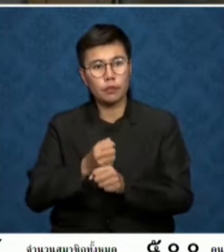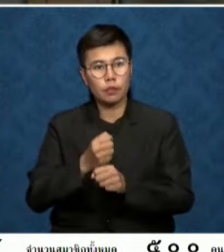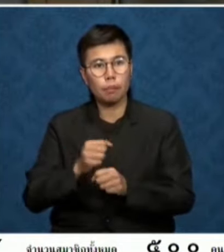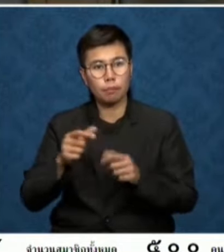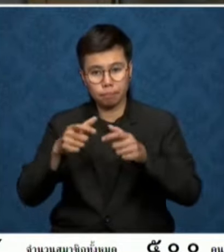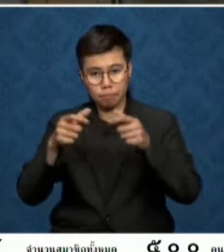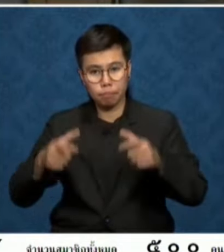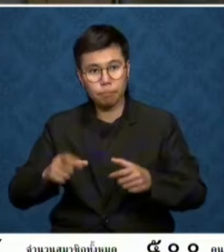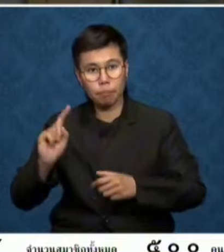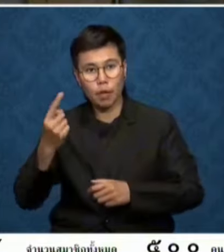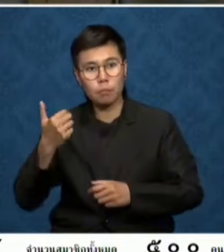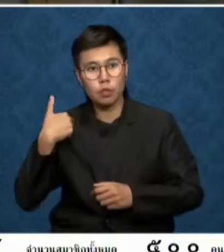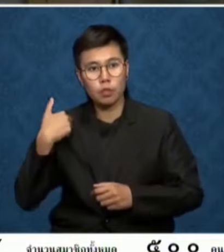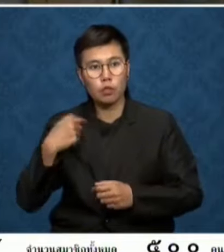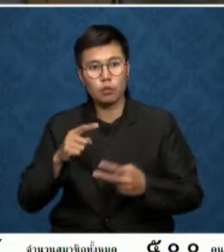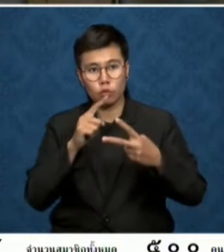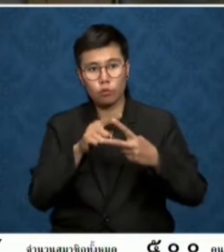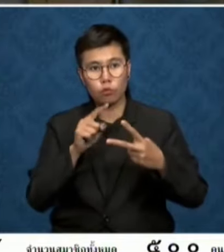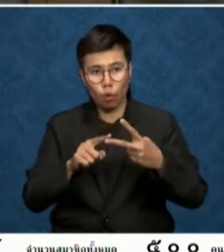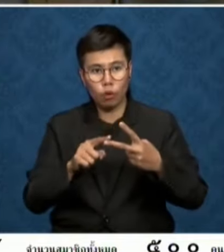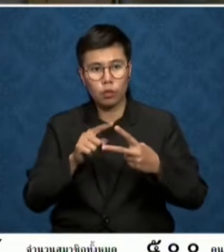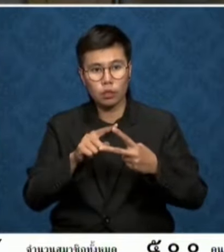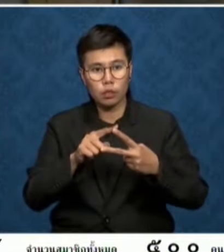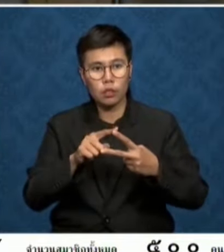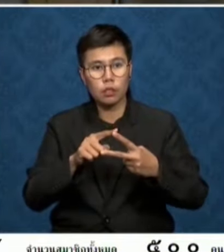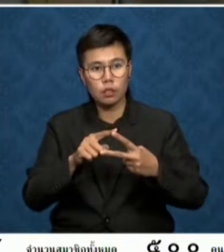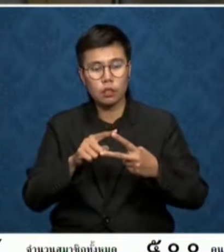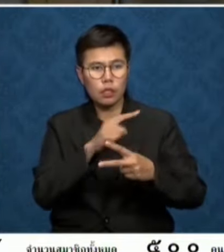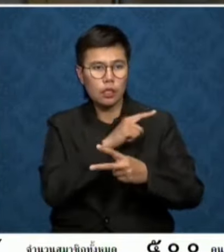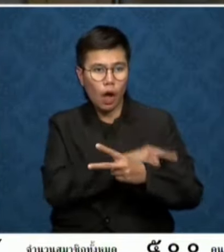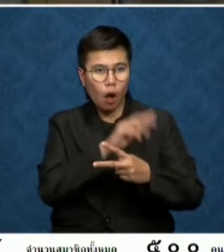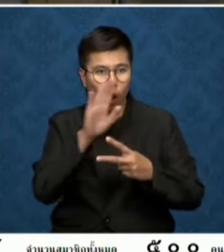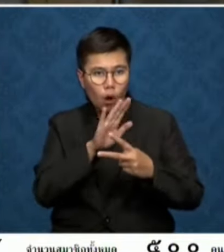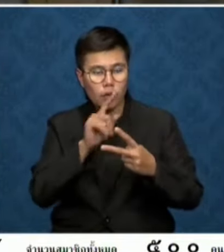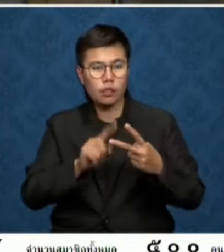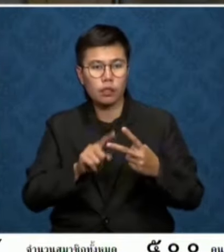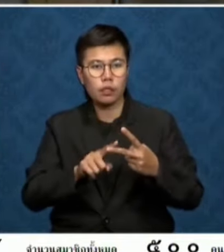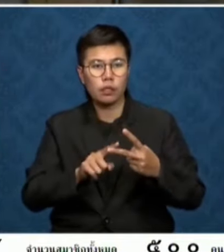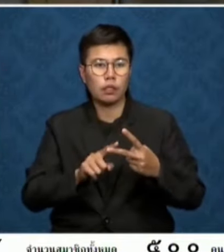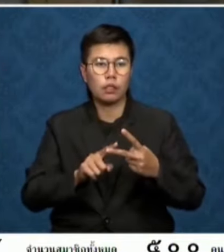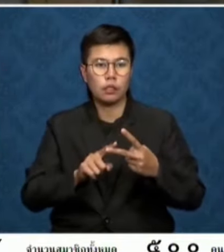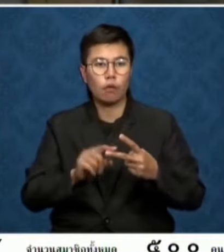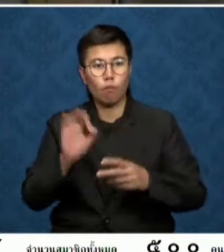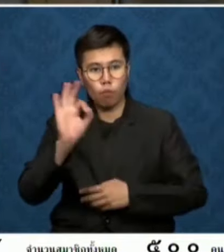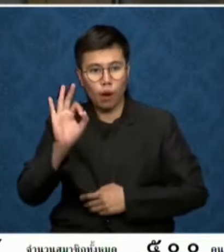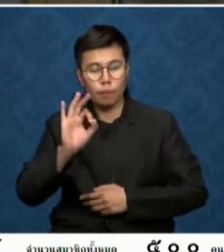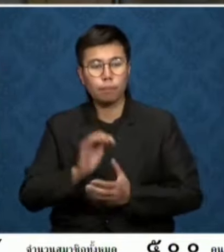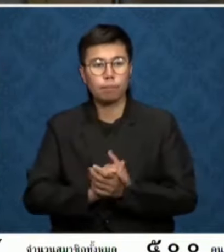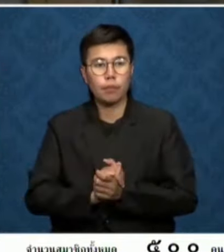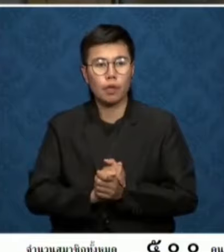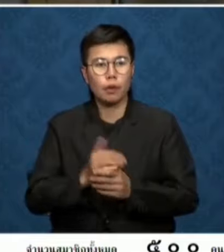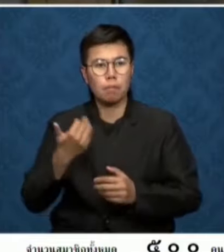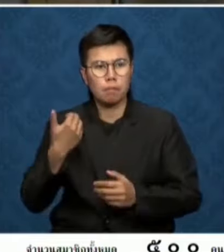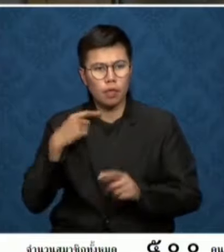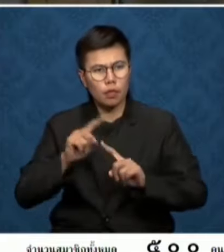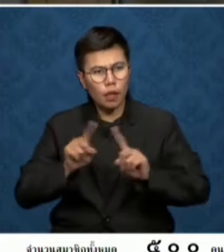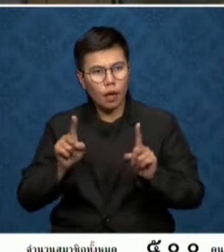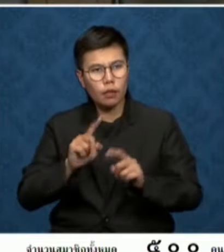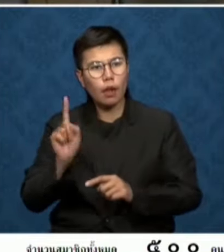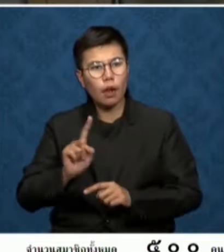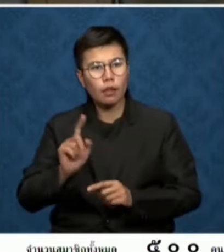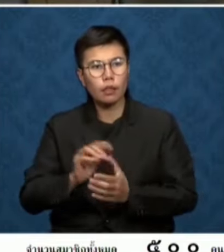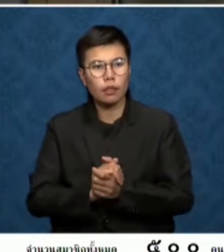านจะเห็นว่ามีทั้งหมด2เล่มด้วยกันนะครับเล่มสีครีมกับเล่มสีฟ้านะครับซึ่งความแตกต่างครับในเวอร์ชั่นแรก